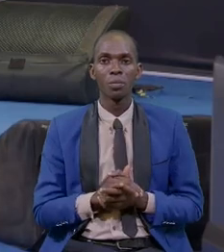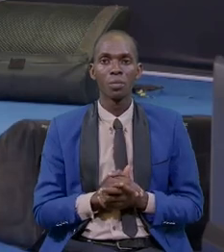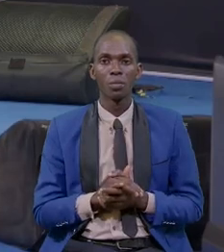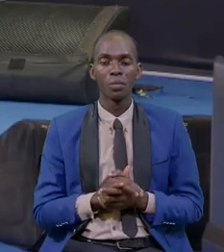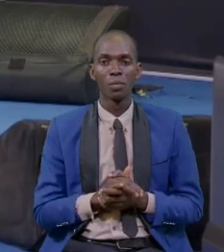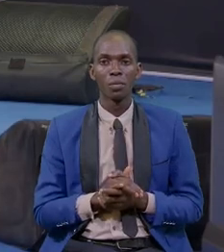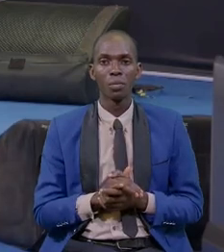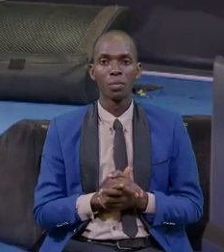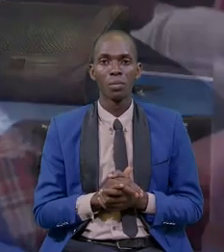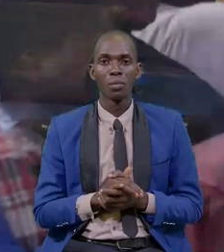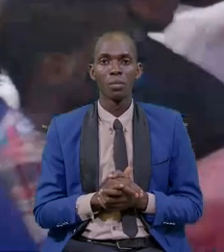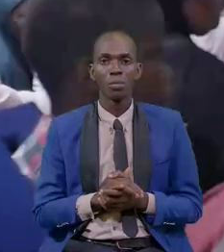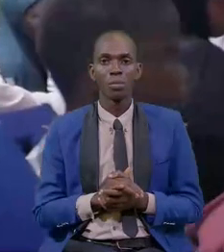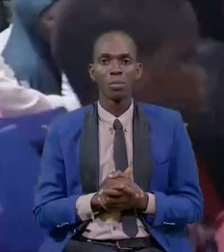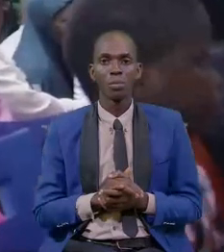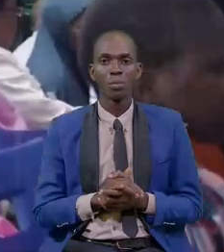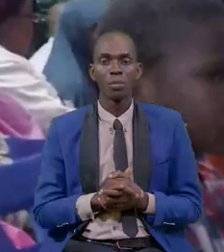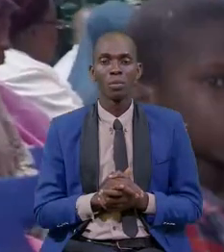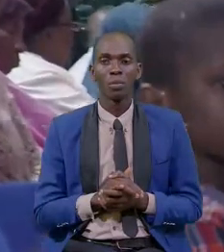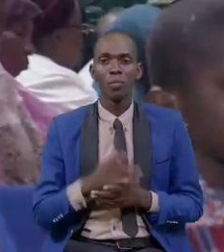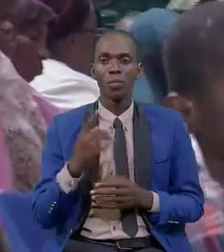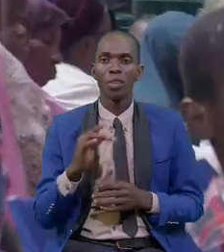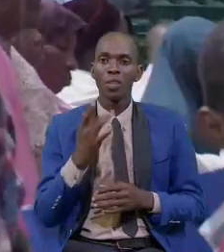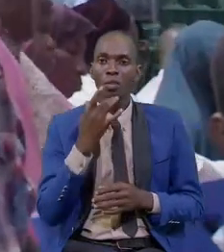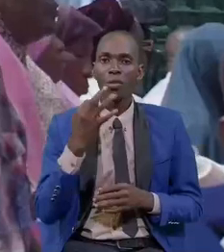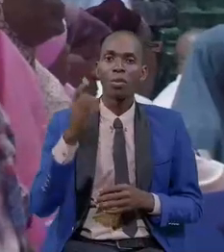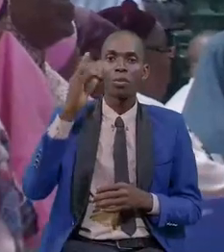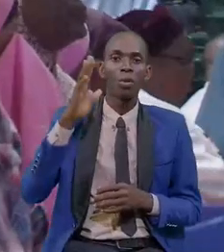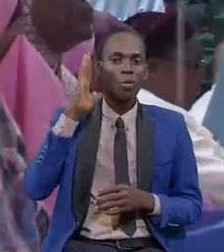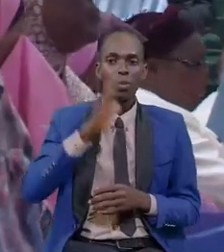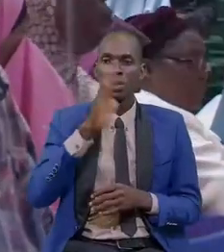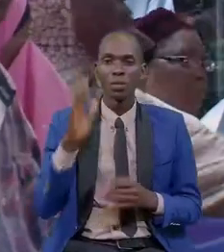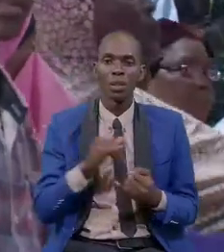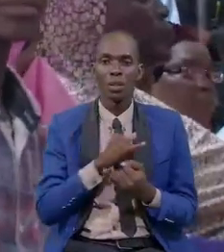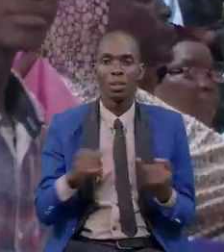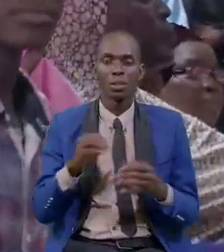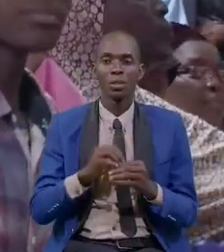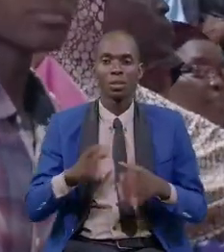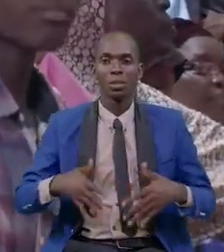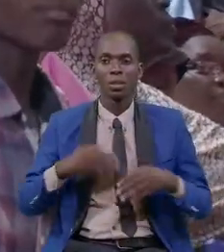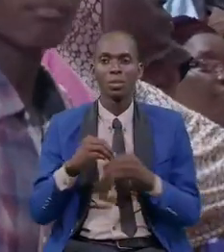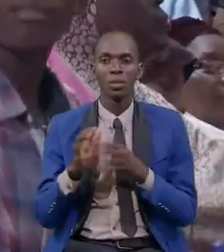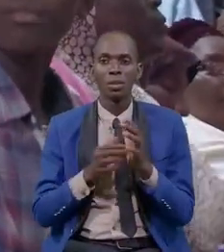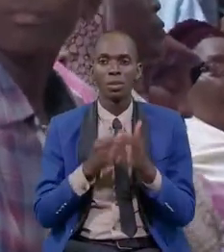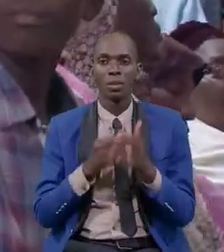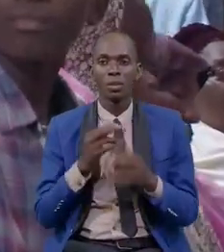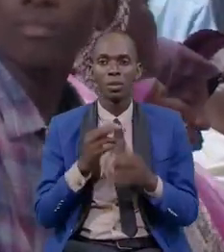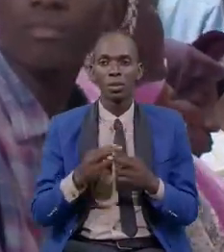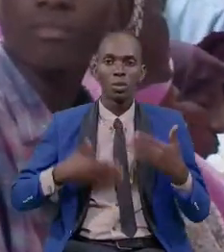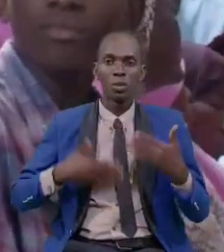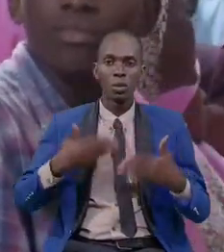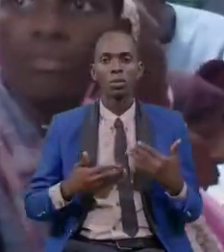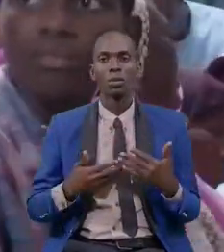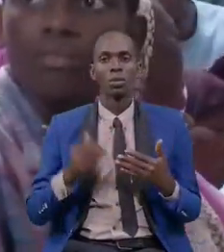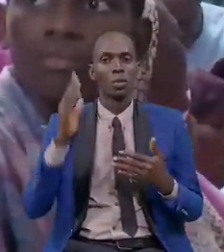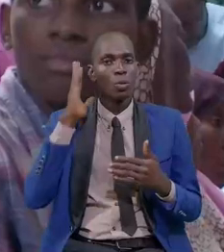debout. Vous êtes une bonne congrégation. La faveur de Dieu ne va jamais cesser dans votre vie. La joie, la vie, l'allégresse